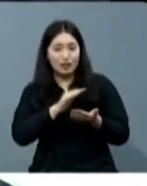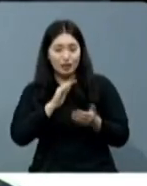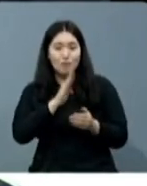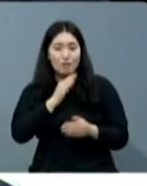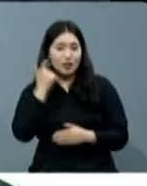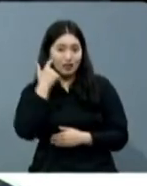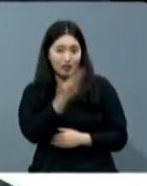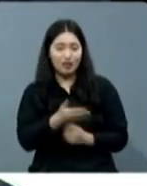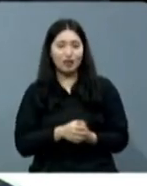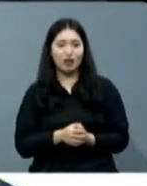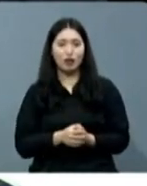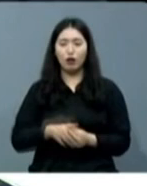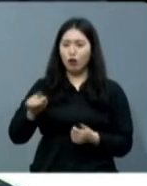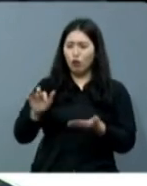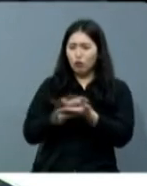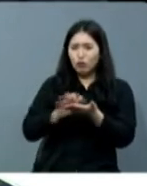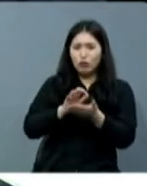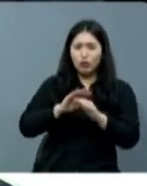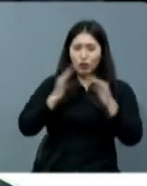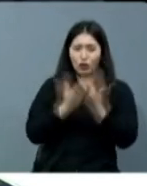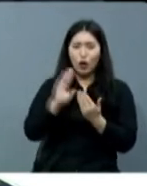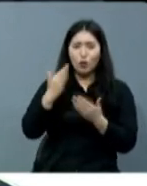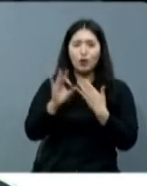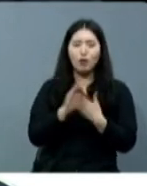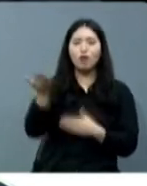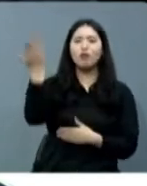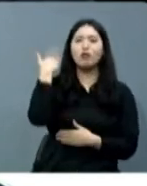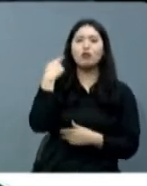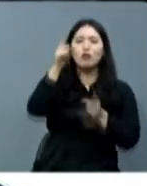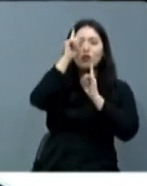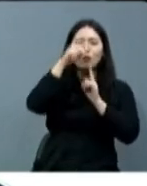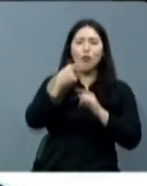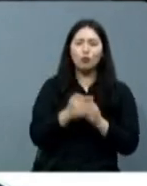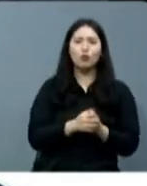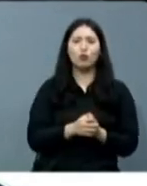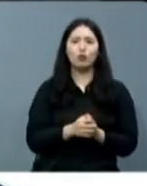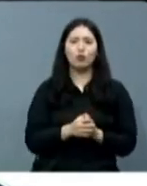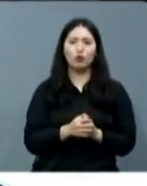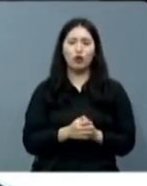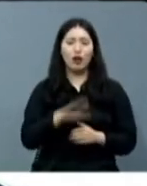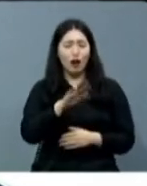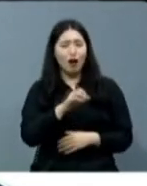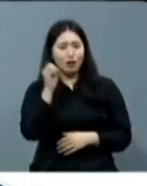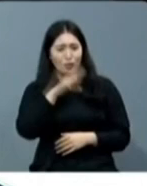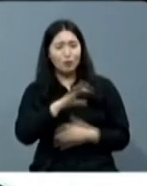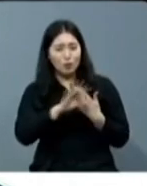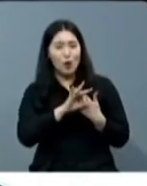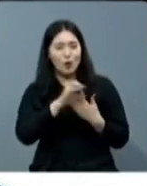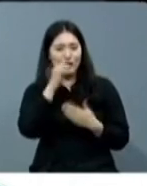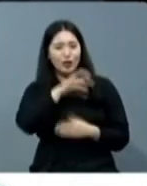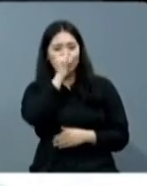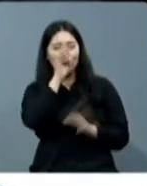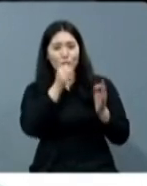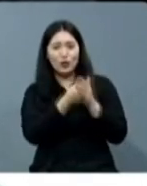식으로 아니, 수치대로 다 될 것 같으면 옛날에 그 뭐 이명박 학자들이 얘기하는 좋아 보여서 제시했다. 때는 예. 아,